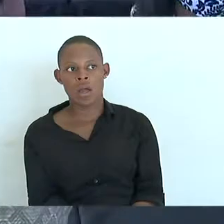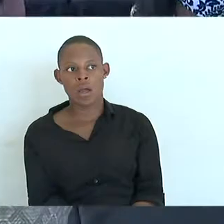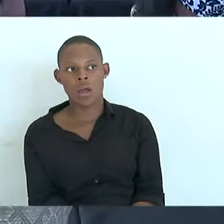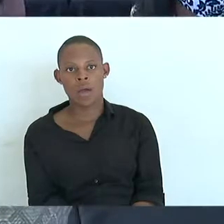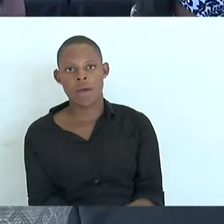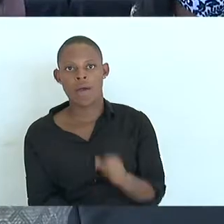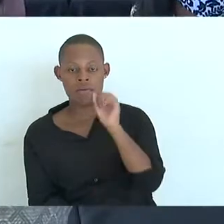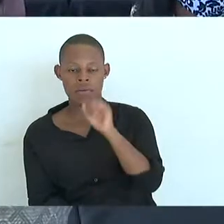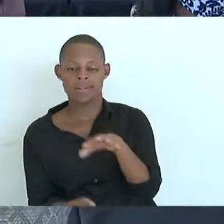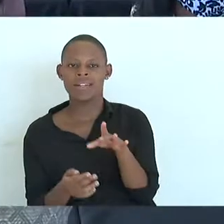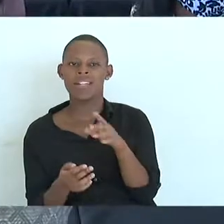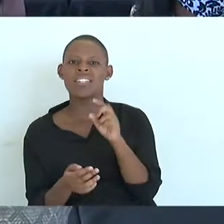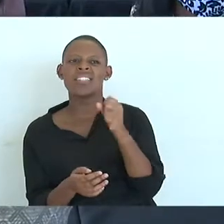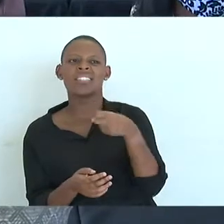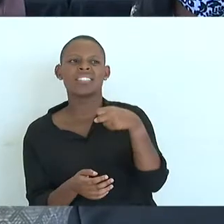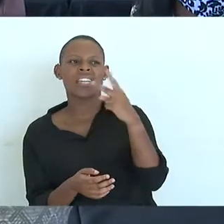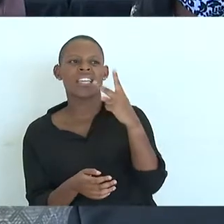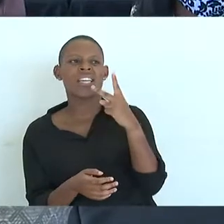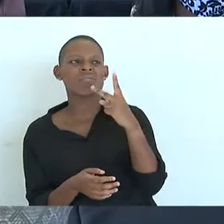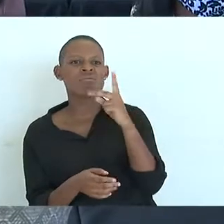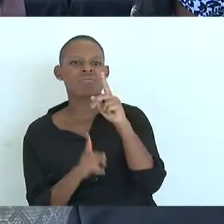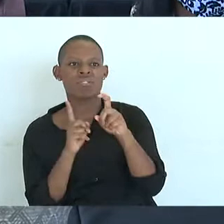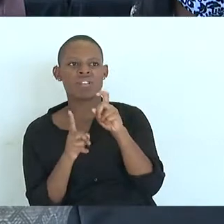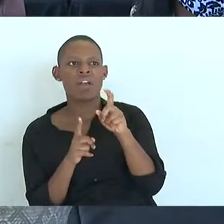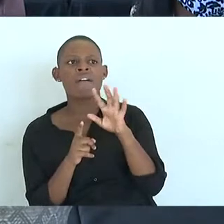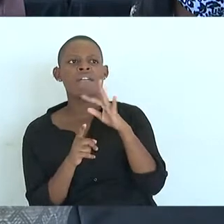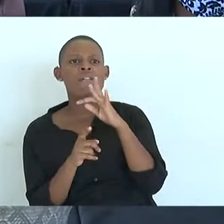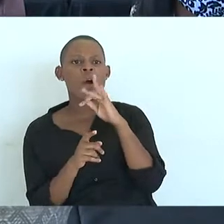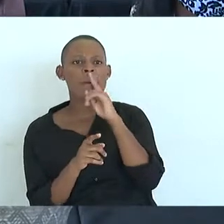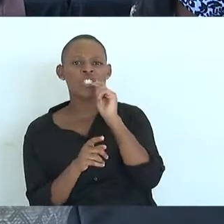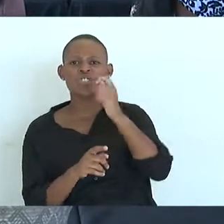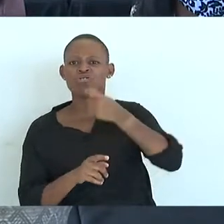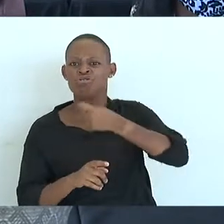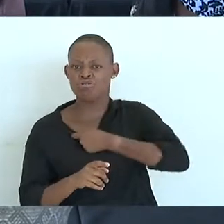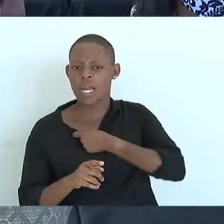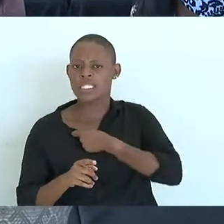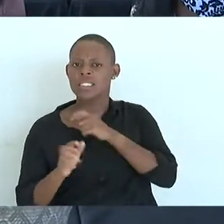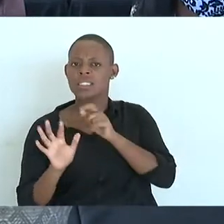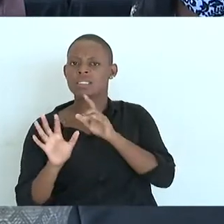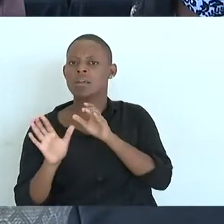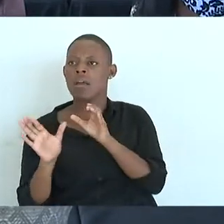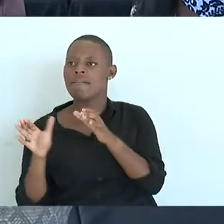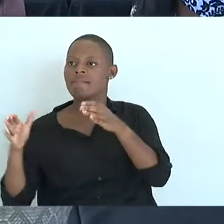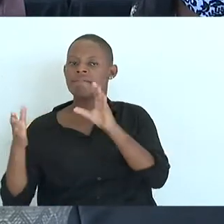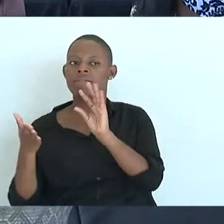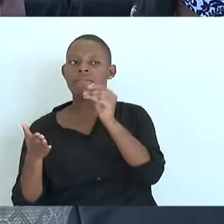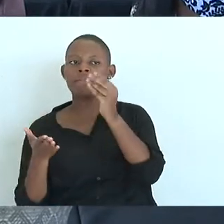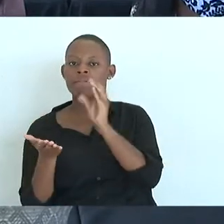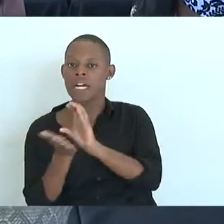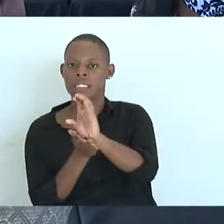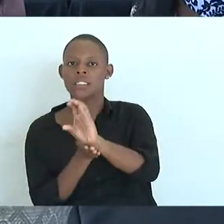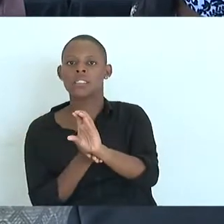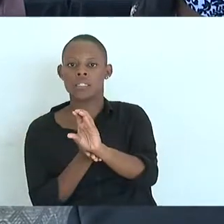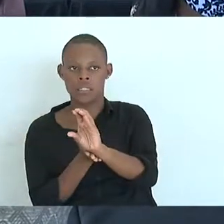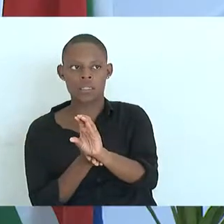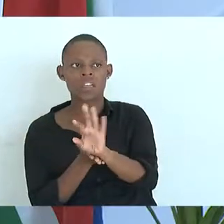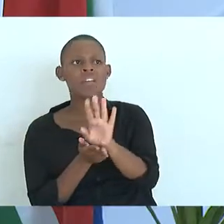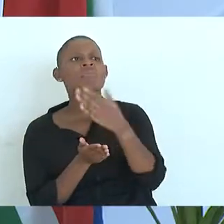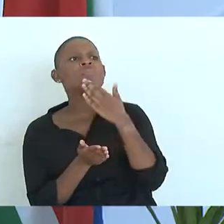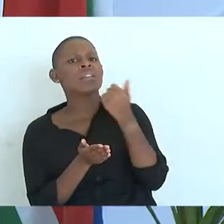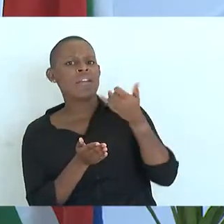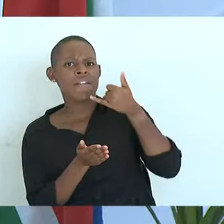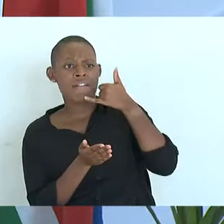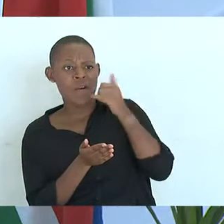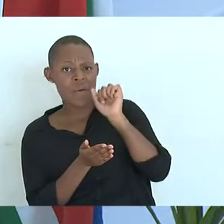umbuzo wakhe wesibili obukhuluma ngendaba yama-trust bengafisa ukuthi silithole igama nenamba kamfowethu